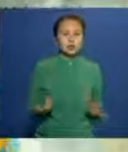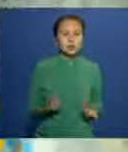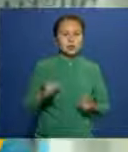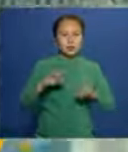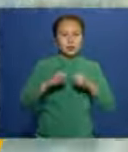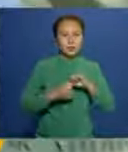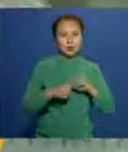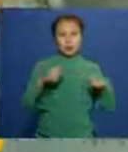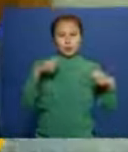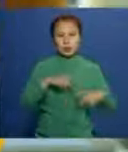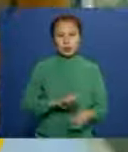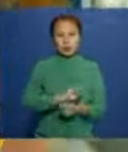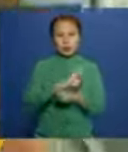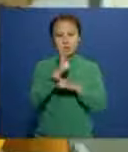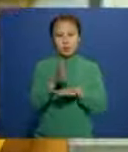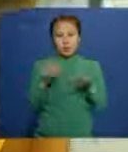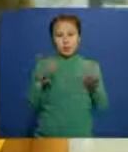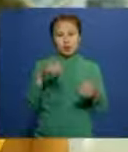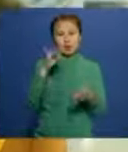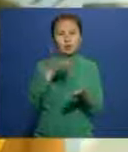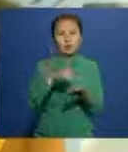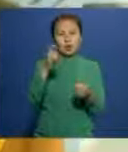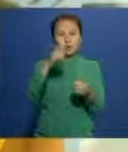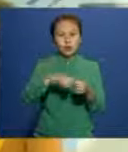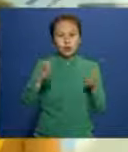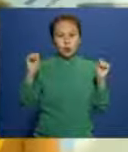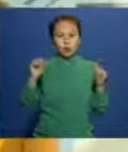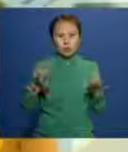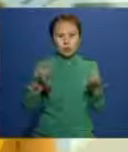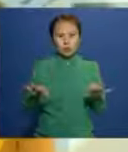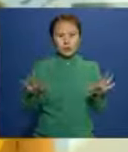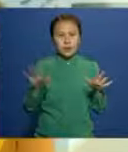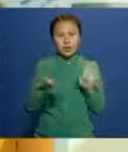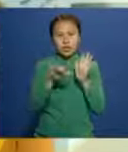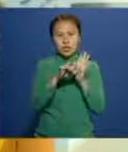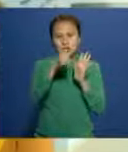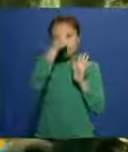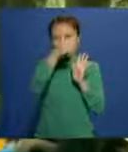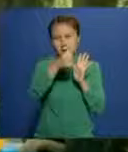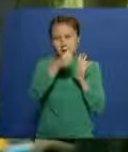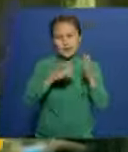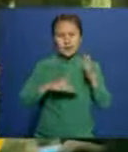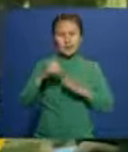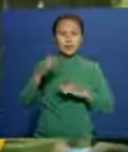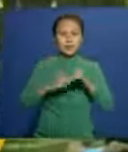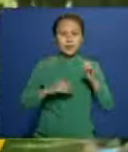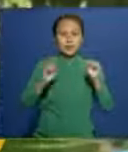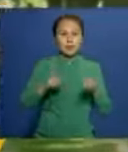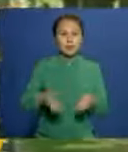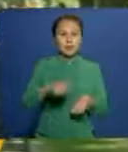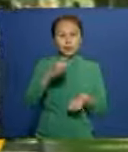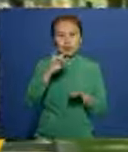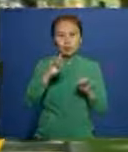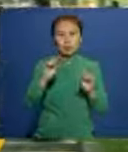жері бойынша еңбекпен қамту орталықтарына барып тіркеле алады. Онда бос жұмыс орындарына жолдамамен жіберіліп, 6 ай тәжірибеден өтеді. Бір